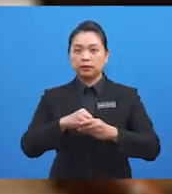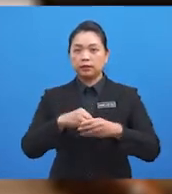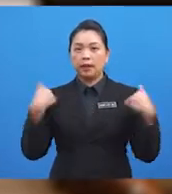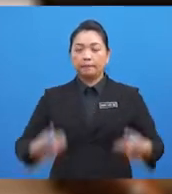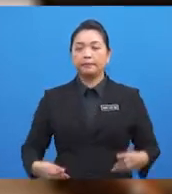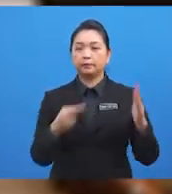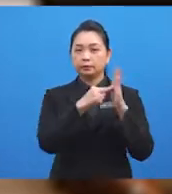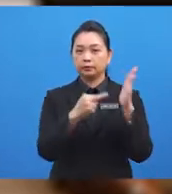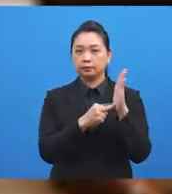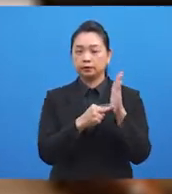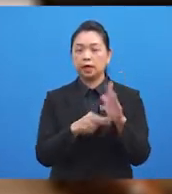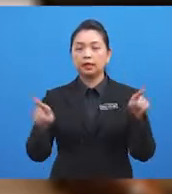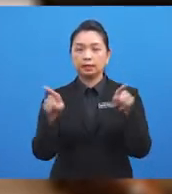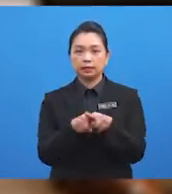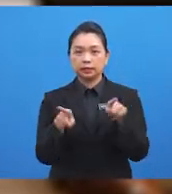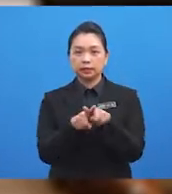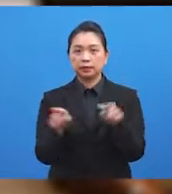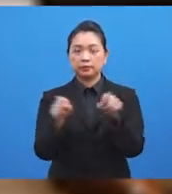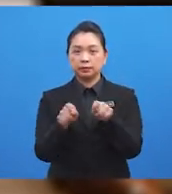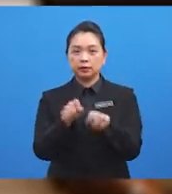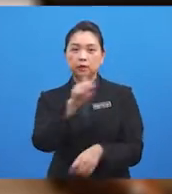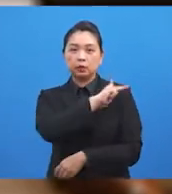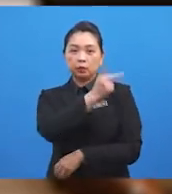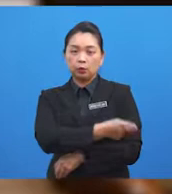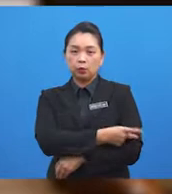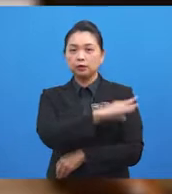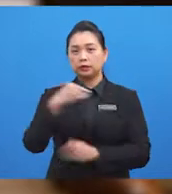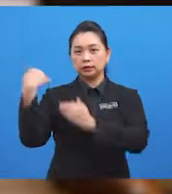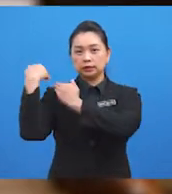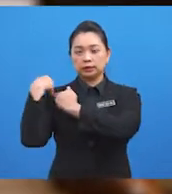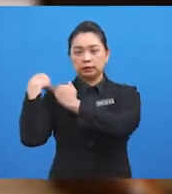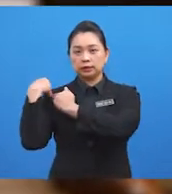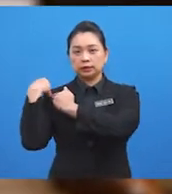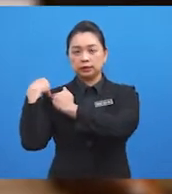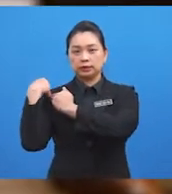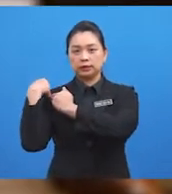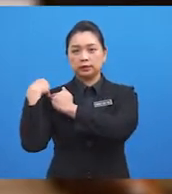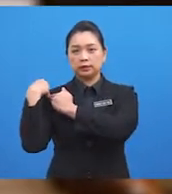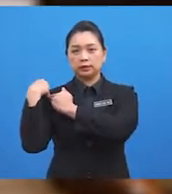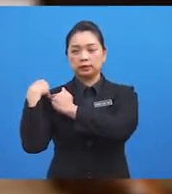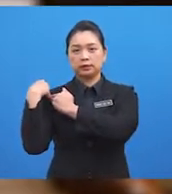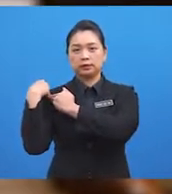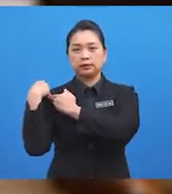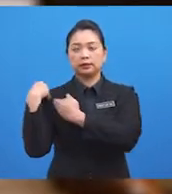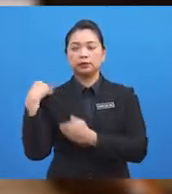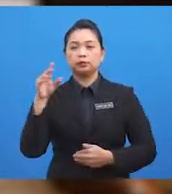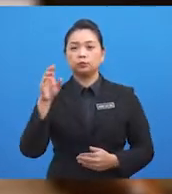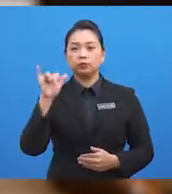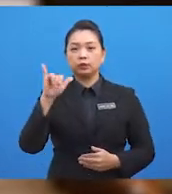negeri adalah sama seperti kuasa dan tanggungjawab Yang di-Pertuan Agong dalam